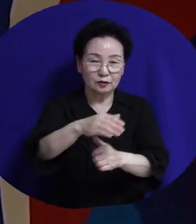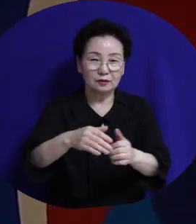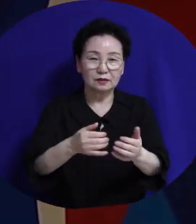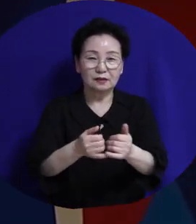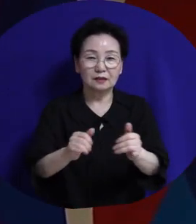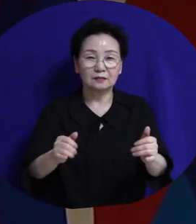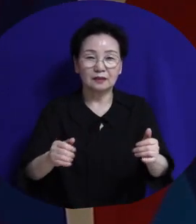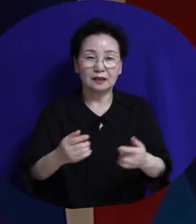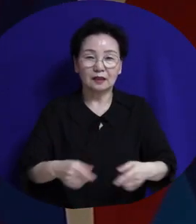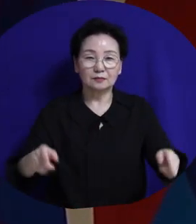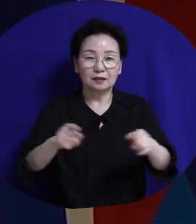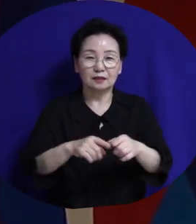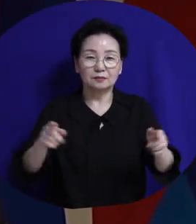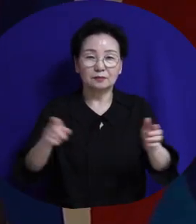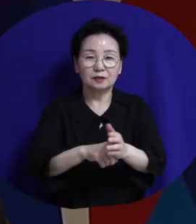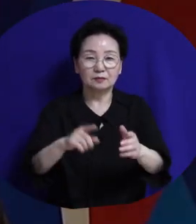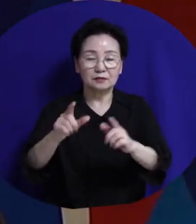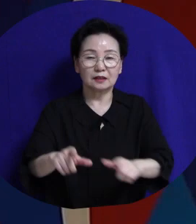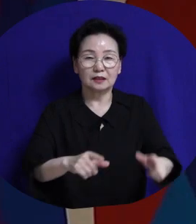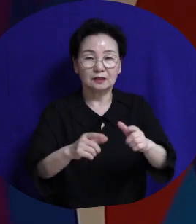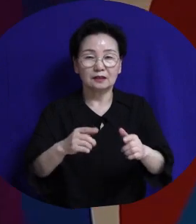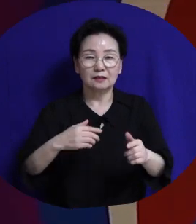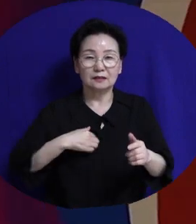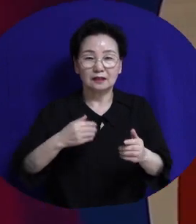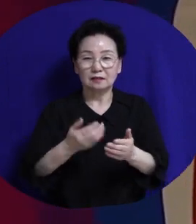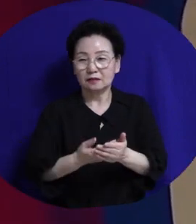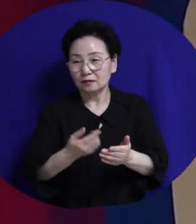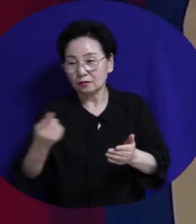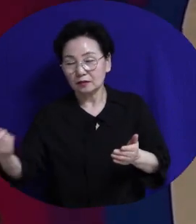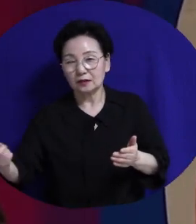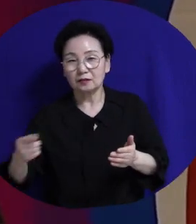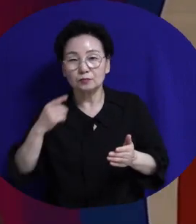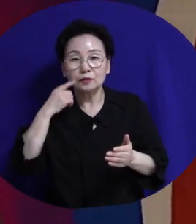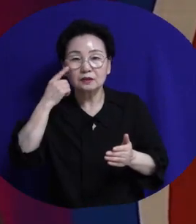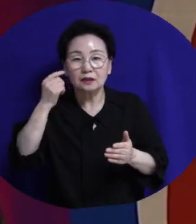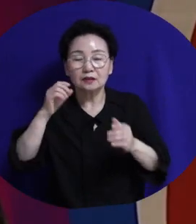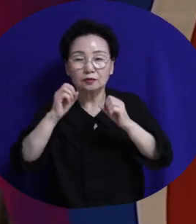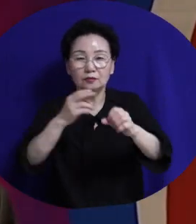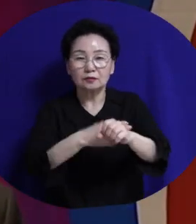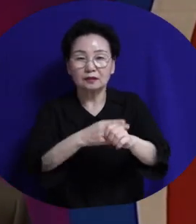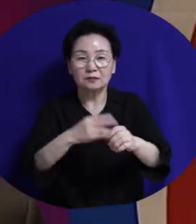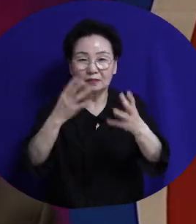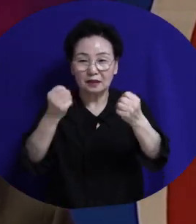함께 신앙생활했던 우리 내 주위를 떠난 목사나 전도사들 많이 보고 있을 것입니다.